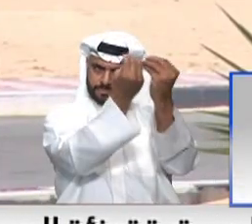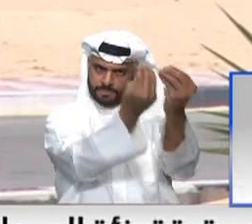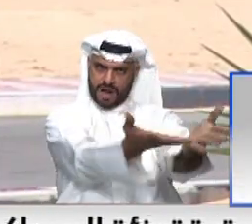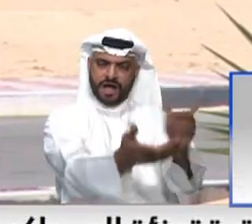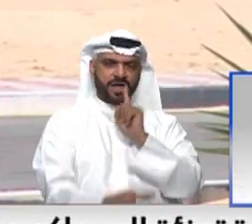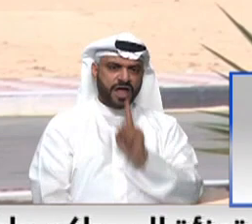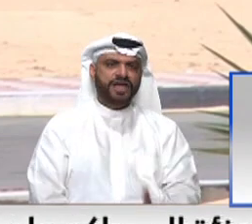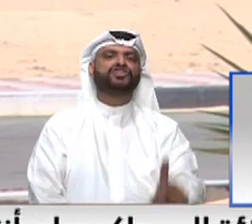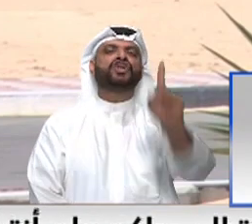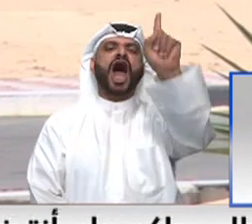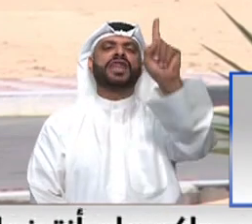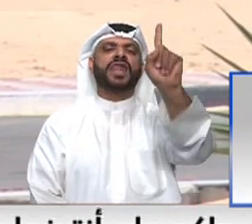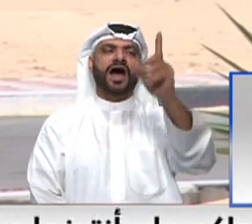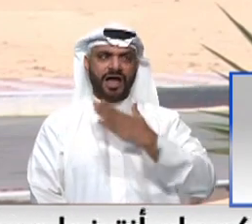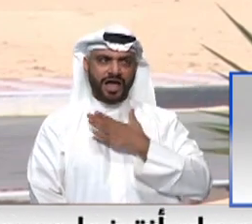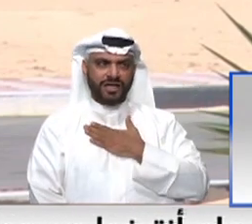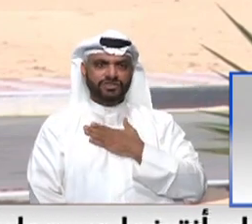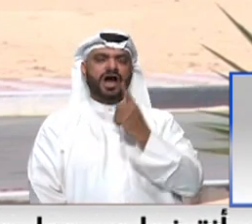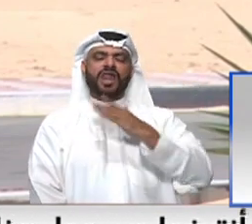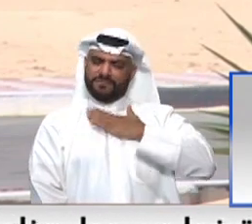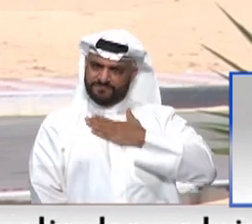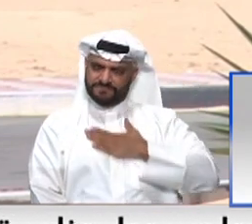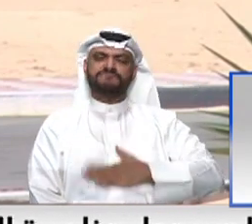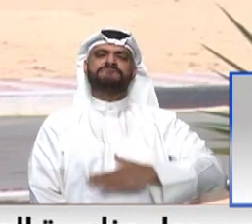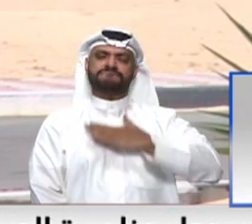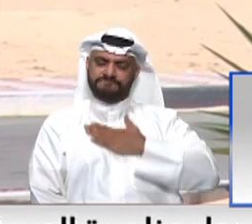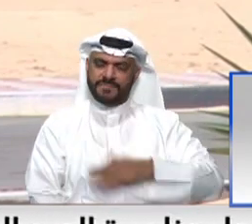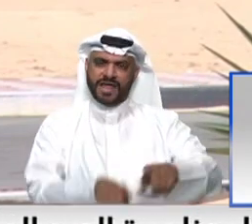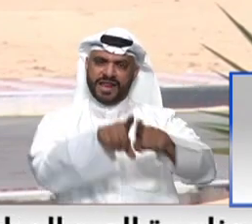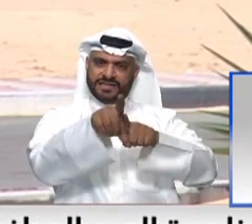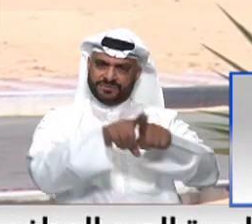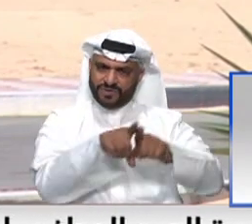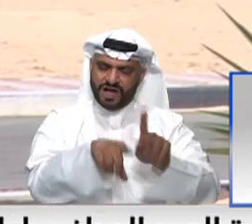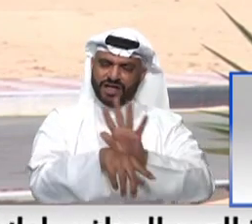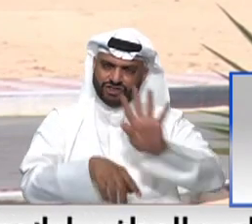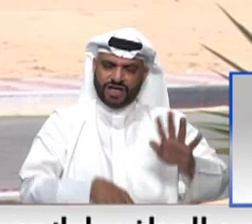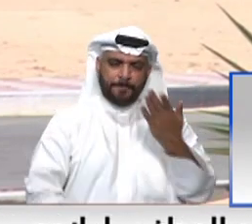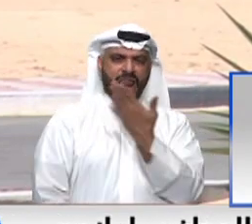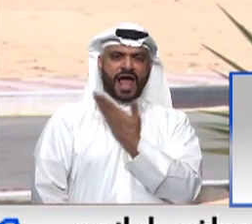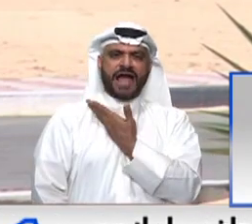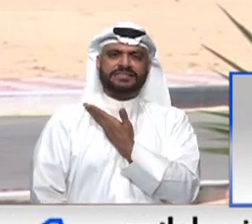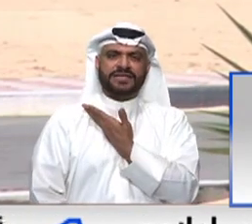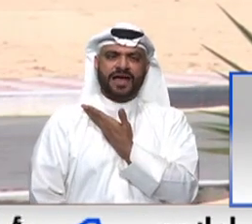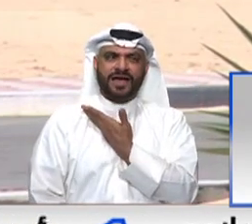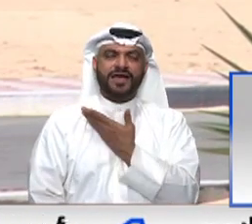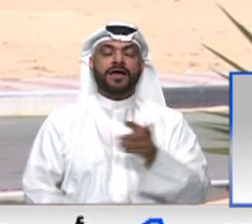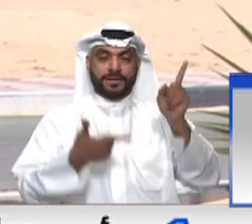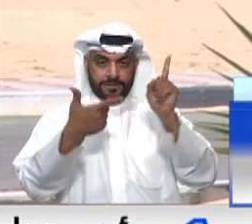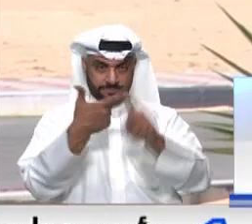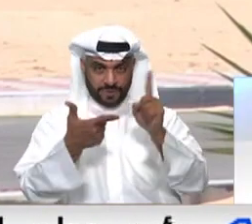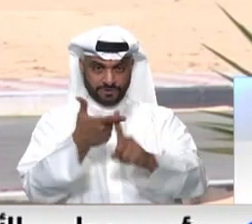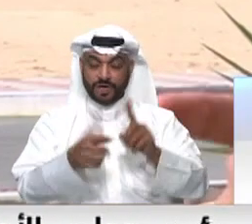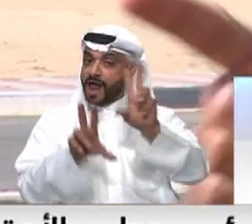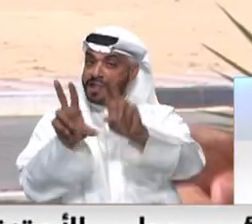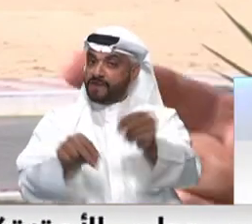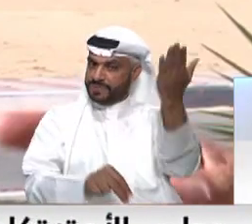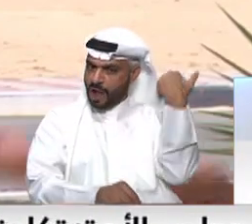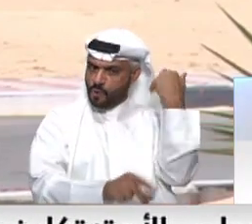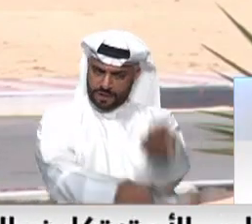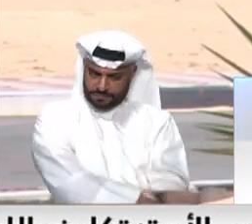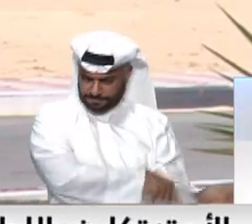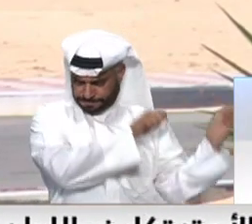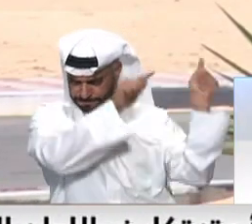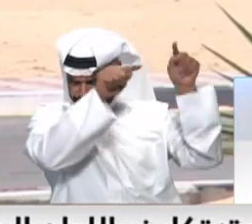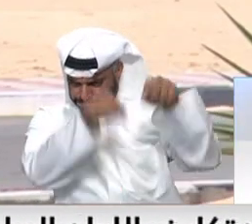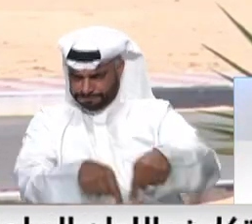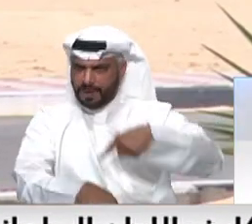شاء الله راح تخفف من معاناة أخواننا في غزة كما عهدتونا في كل